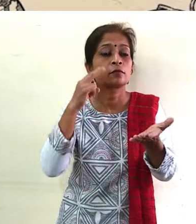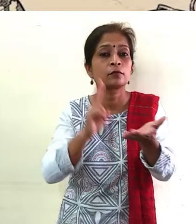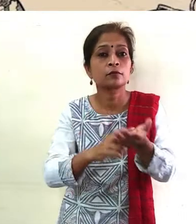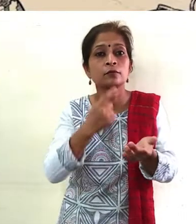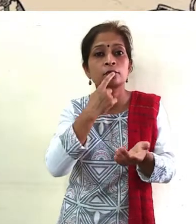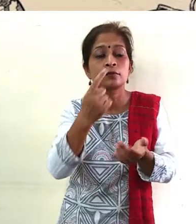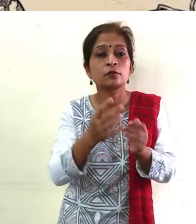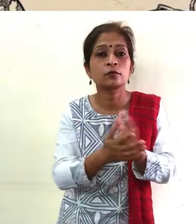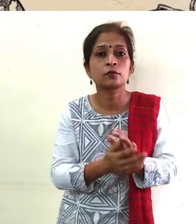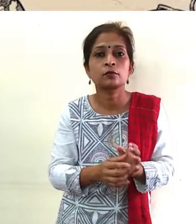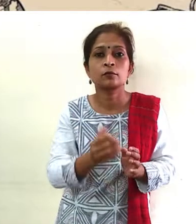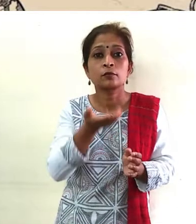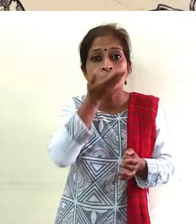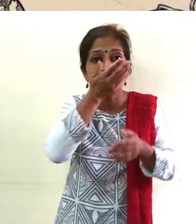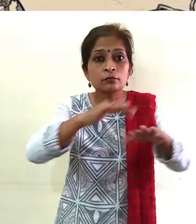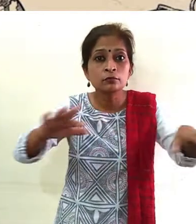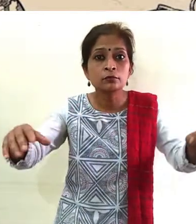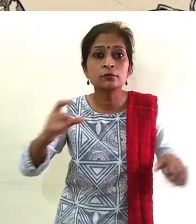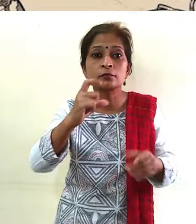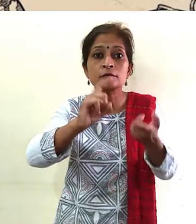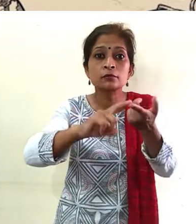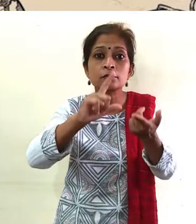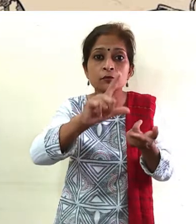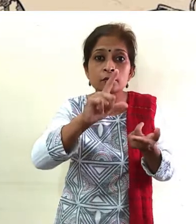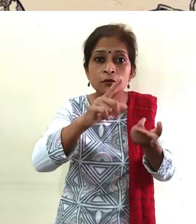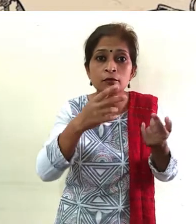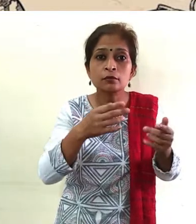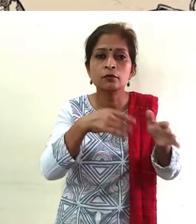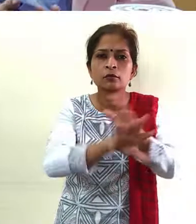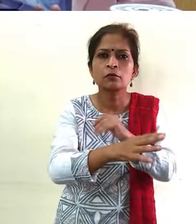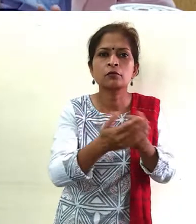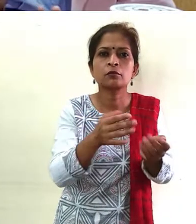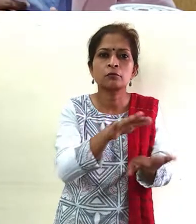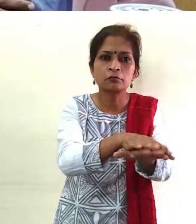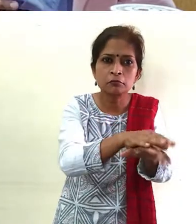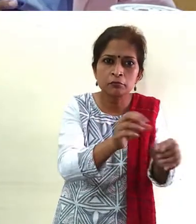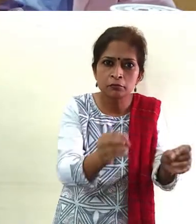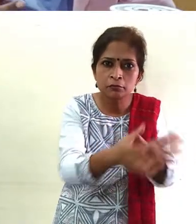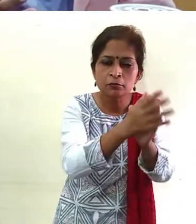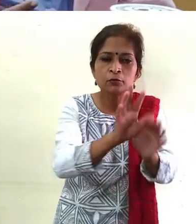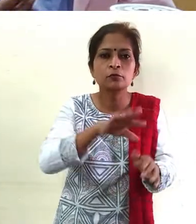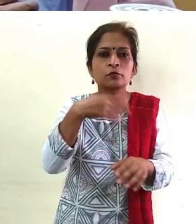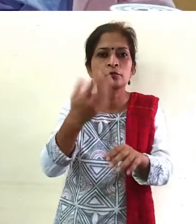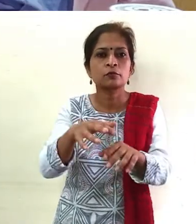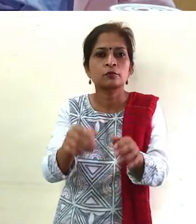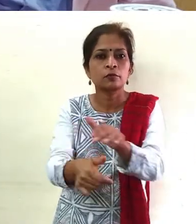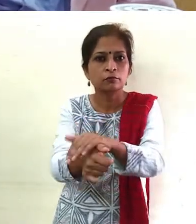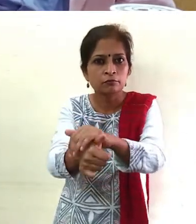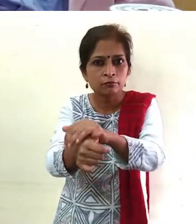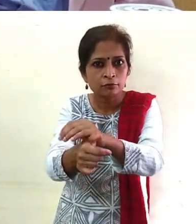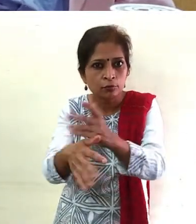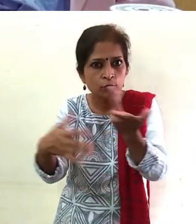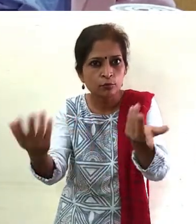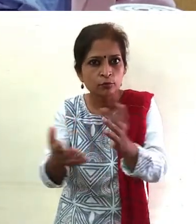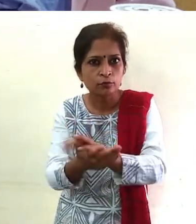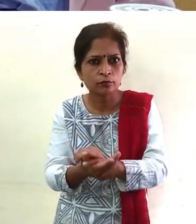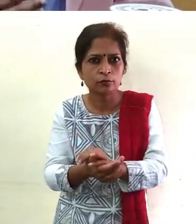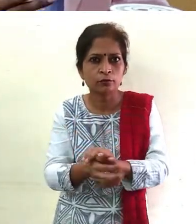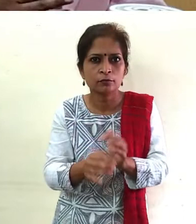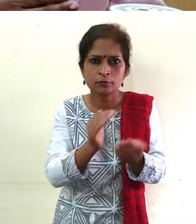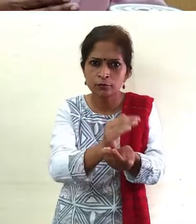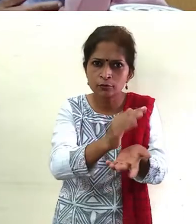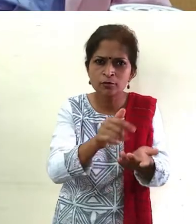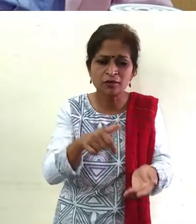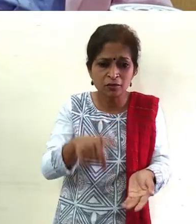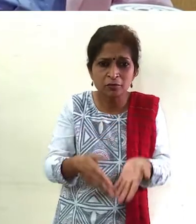में सिंगल सेल्ड हुआ, फिर धीरे धीरे पानी के में मछली हो गए, मछली से बाहर कछुए हो गए, ऐसे वगैरह वगैरह।